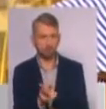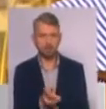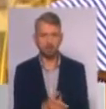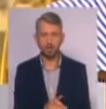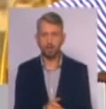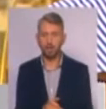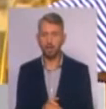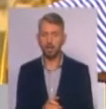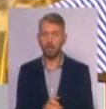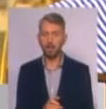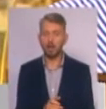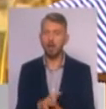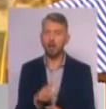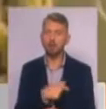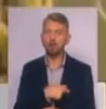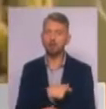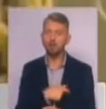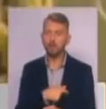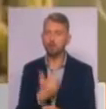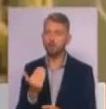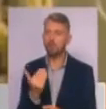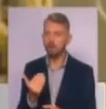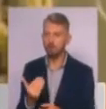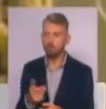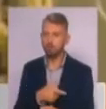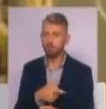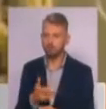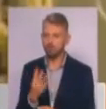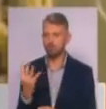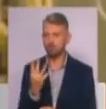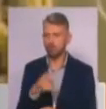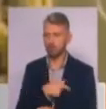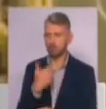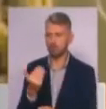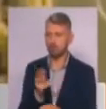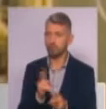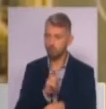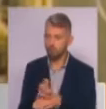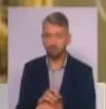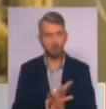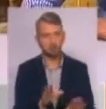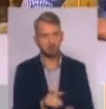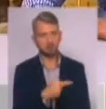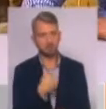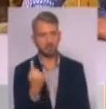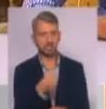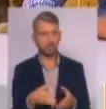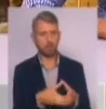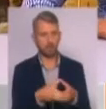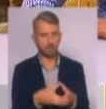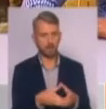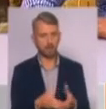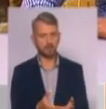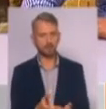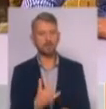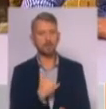депутатської приймальні об'єднаної хтось з ваших 4 депутатів пішов у навчальні заклади? Ні. Чи всі долучилися? Ми ж єдина команда,